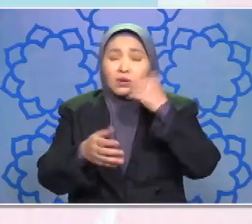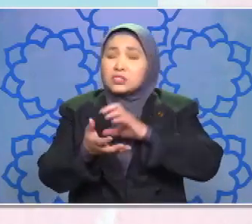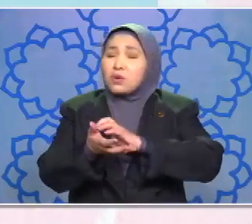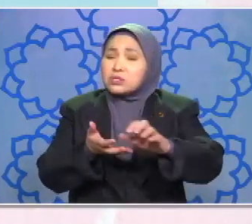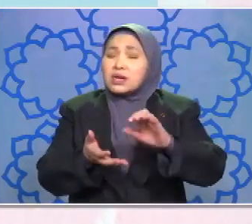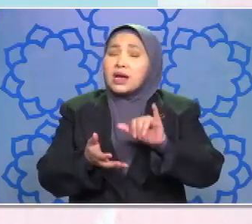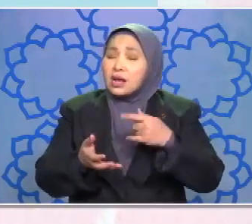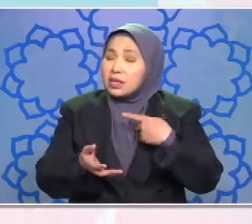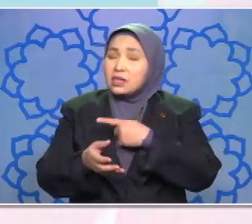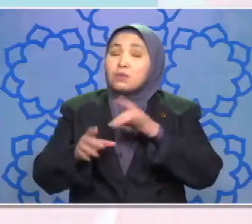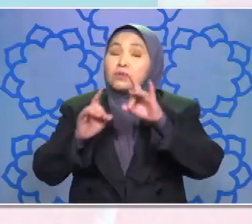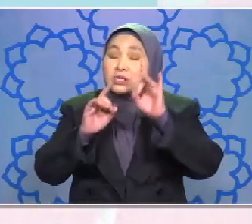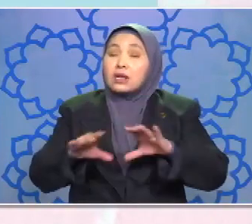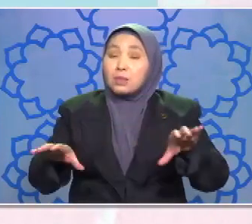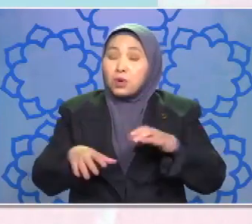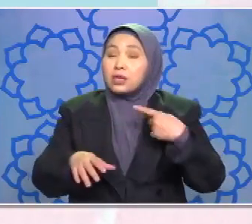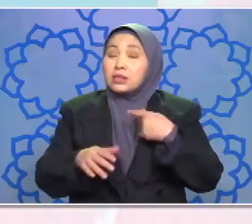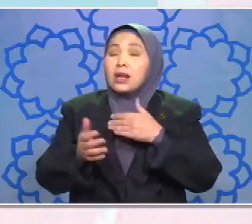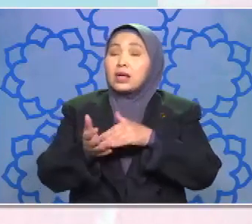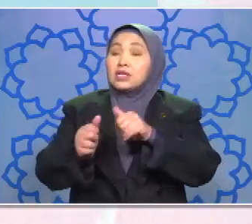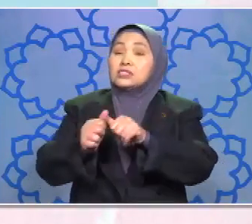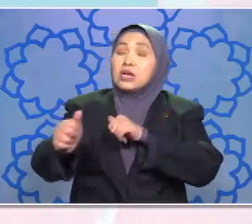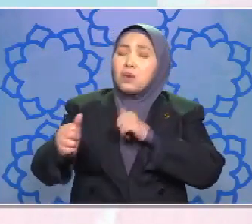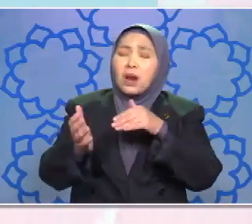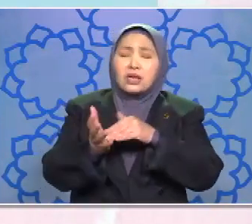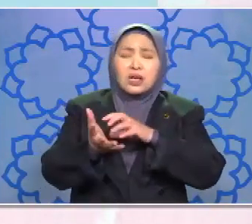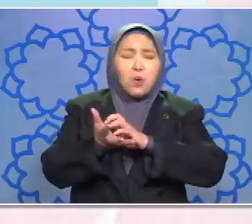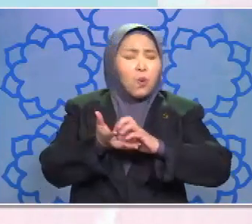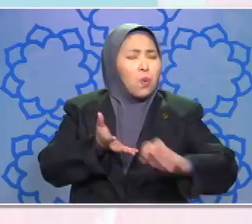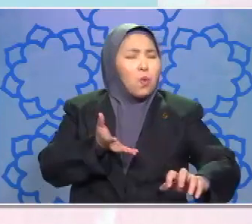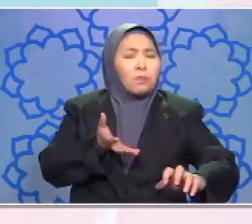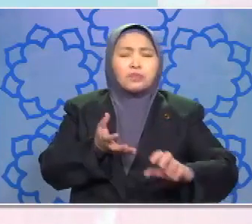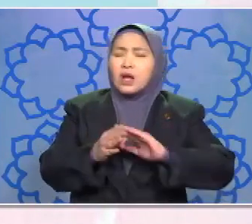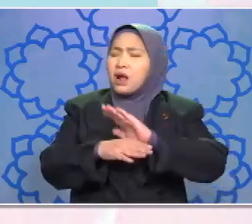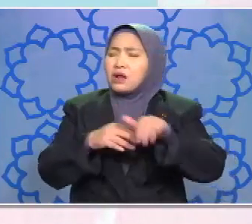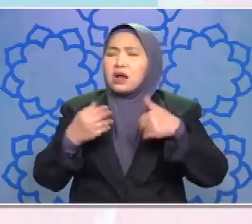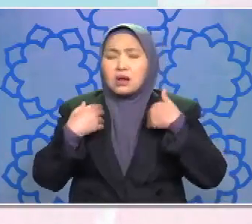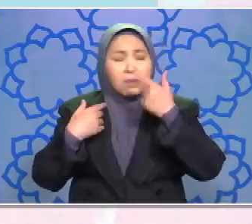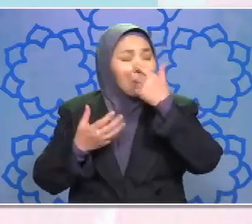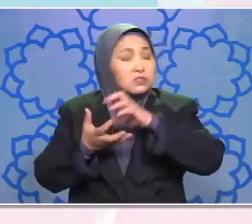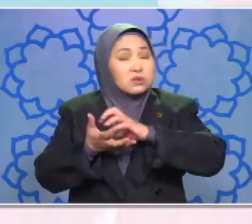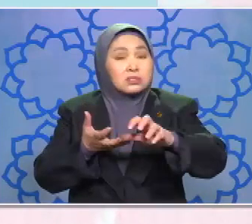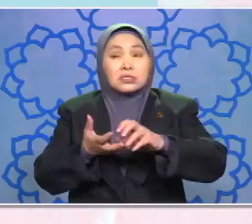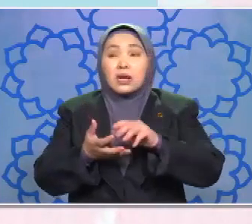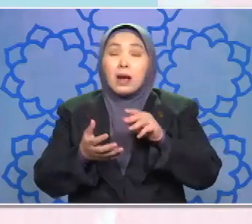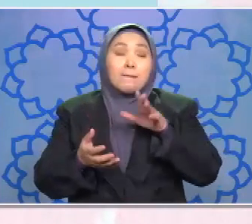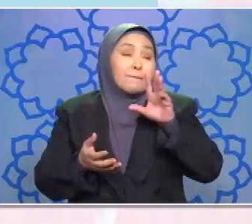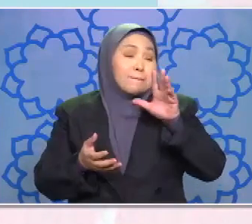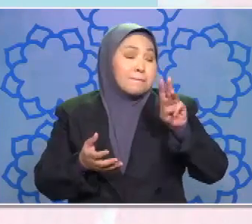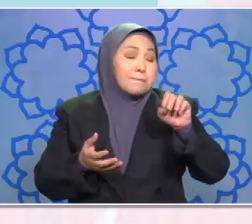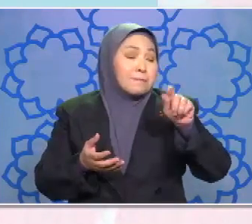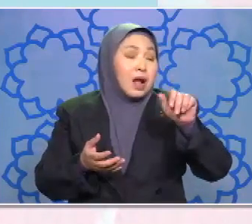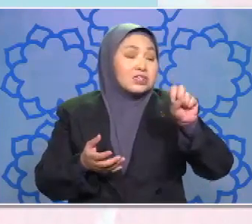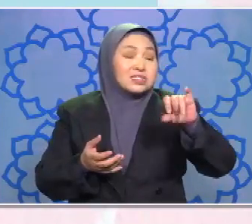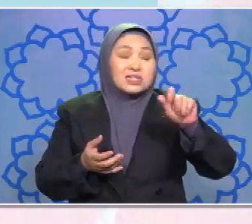buat. Ujian yang menyebabkan kita makin jauh, makin hancur segala apa yang ada kerana kerosakan, maksiat, dosa yang dibuat. Yang